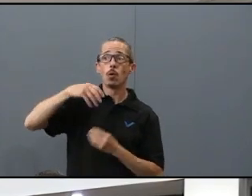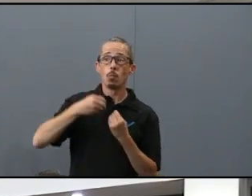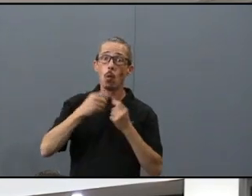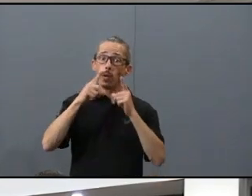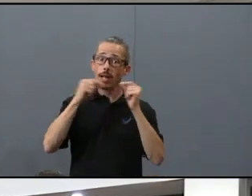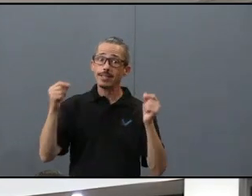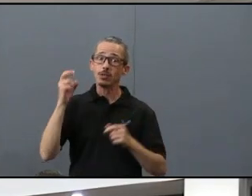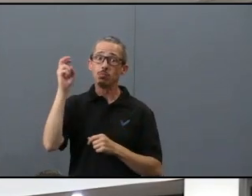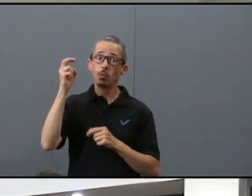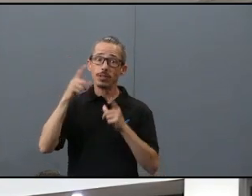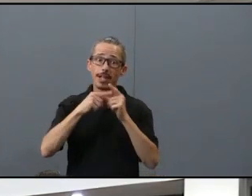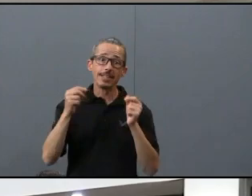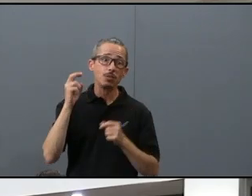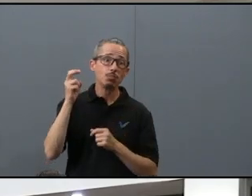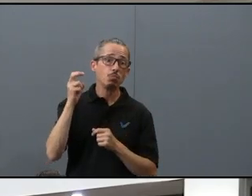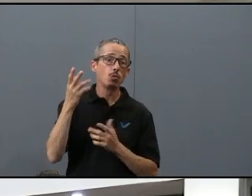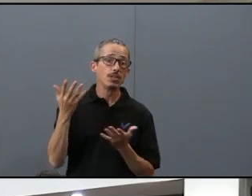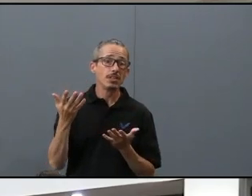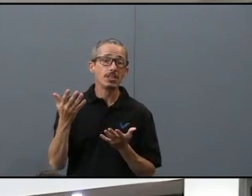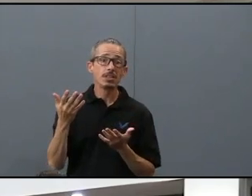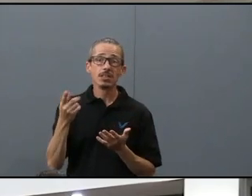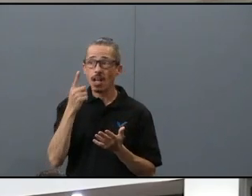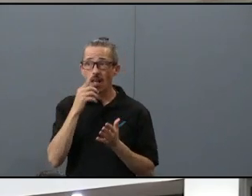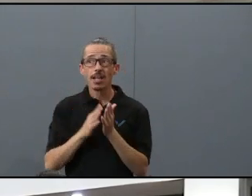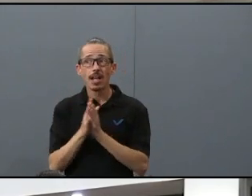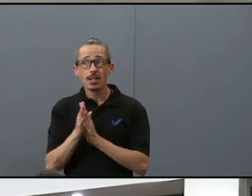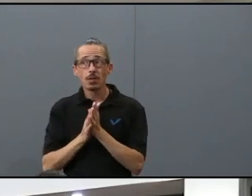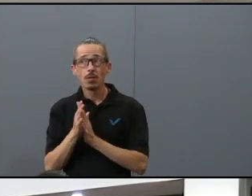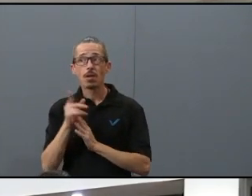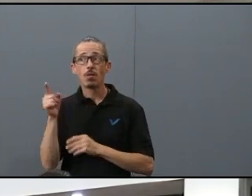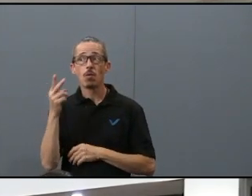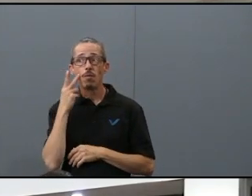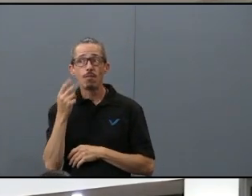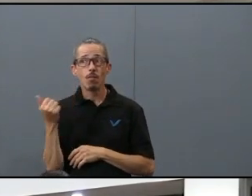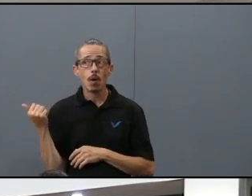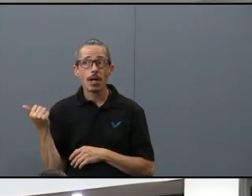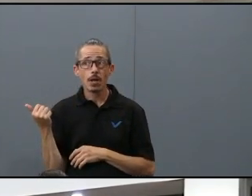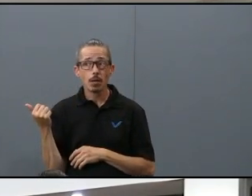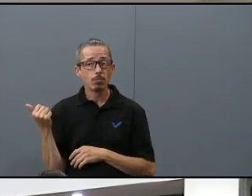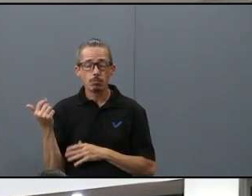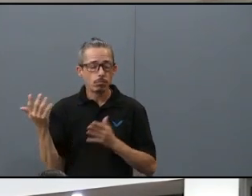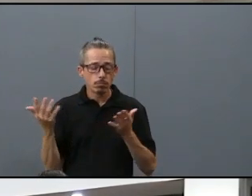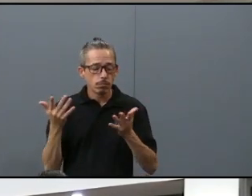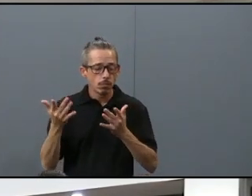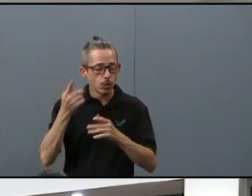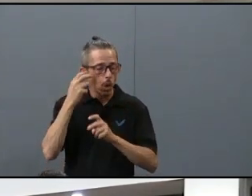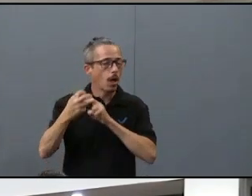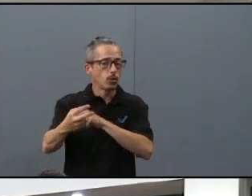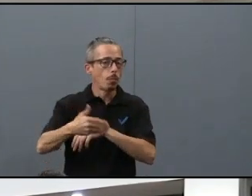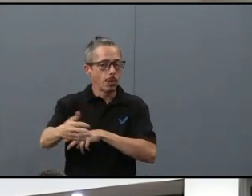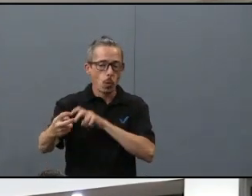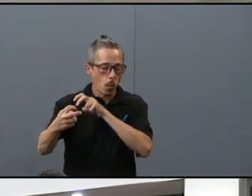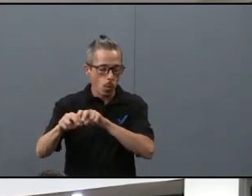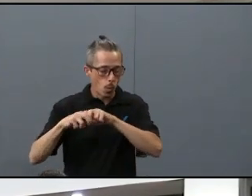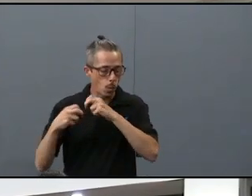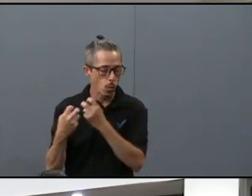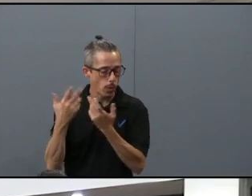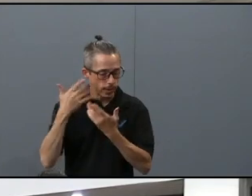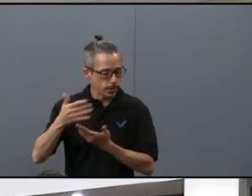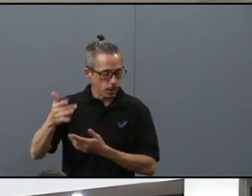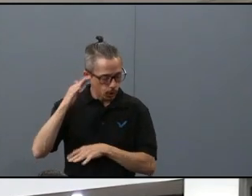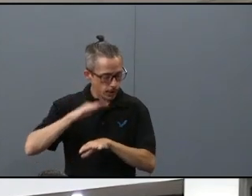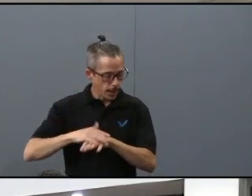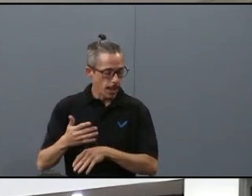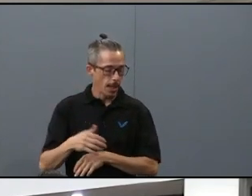Taxibus donc c'est ça sera peut-être intéressant de voir et je sais qu'on va se rencontrer bientôt pu de couper